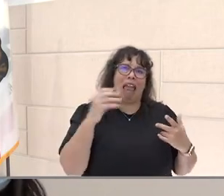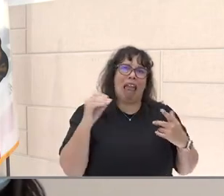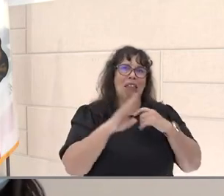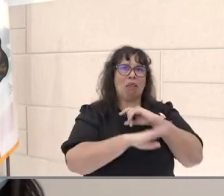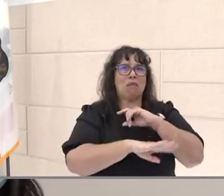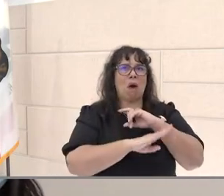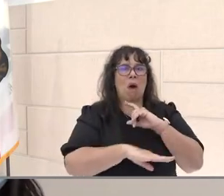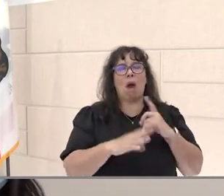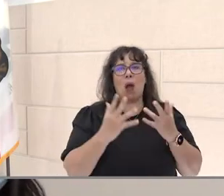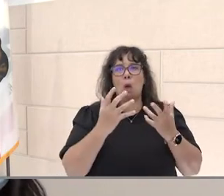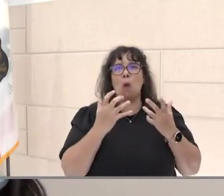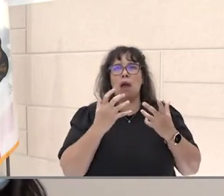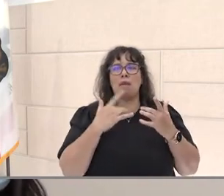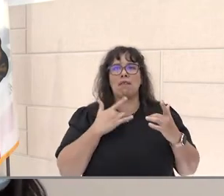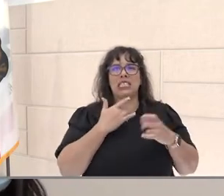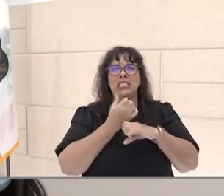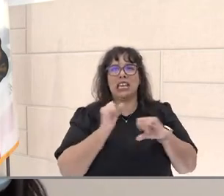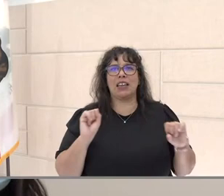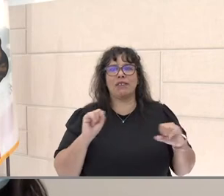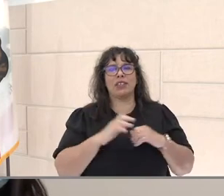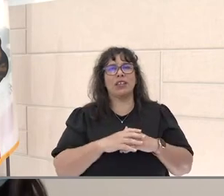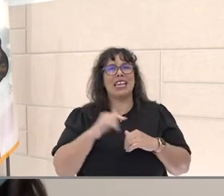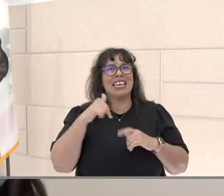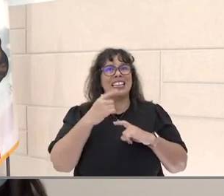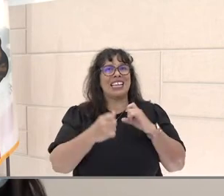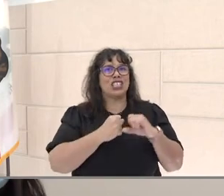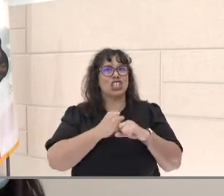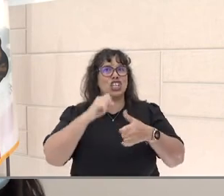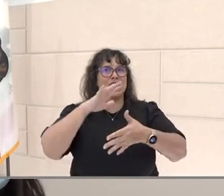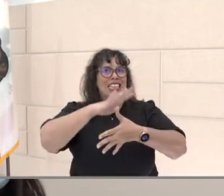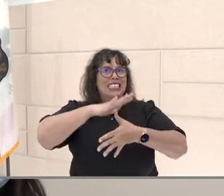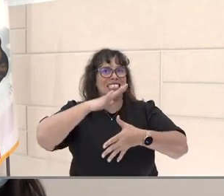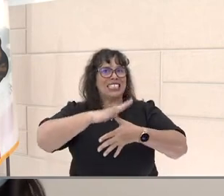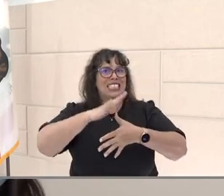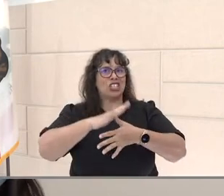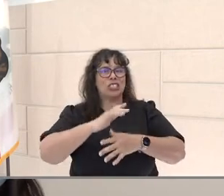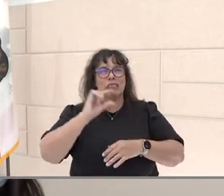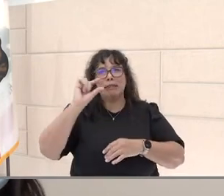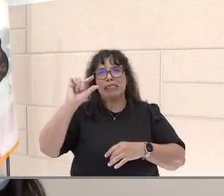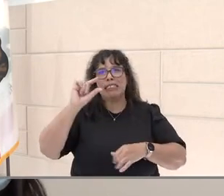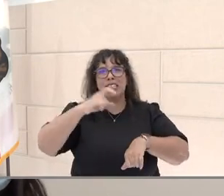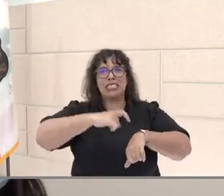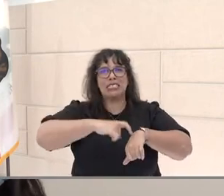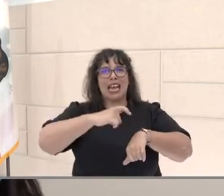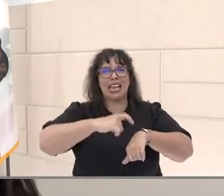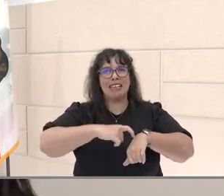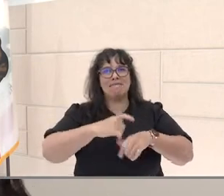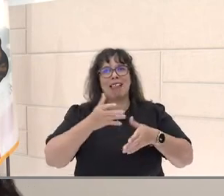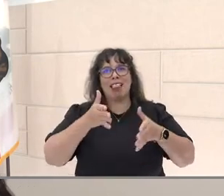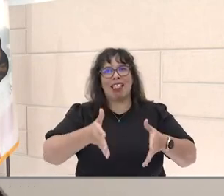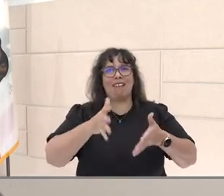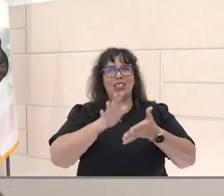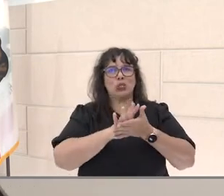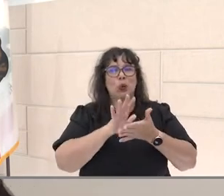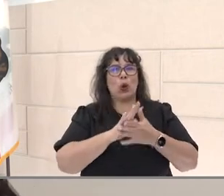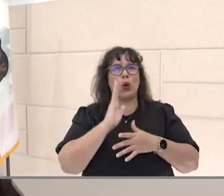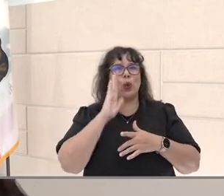ามศึกษาเป็นจับพอเตอร์สถานที่ดับปีคือมีนกลมรวงกาเ